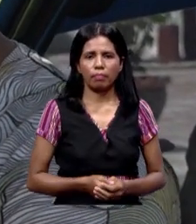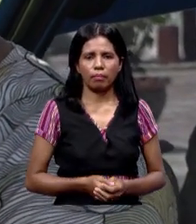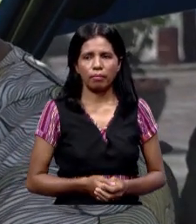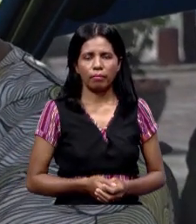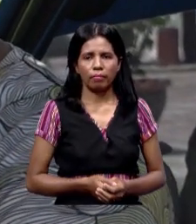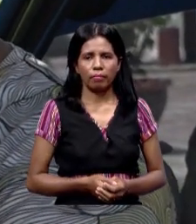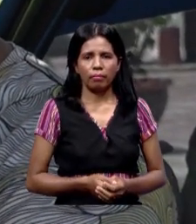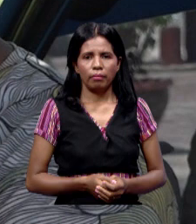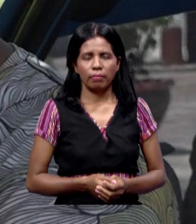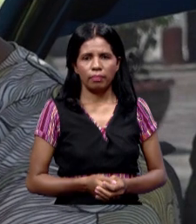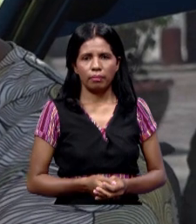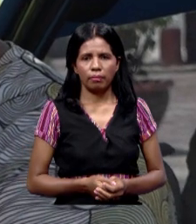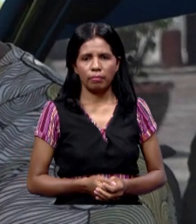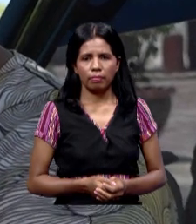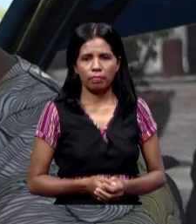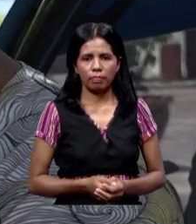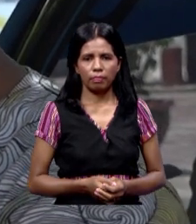mai fali ya be